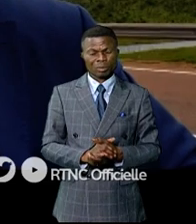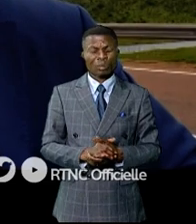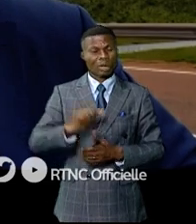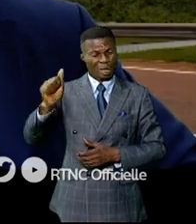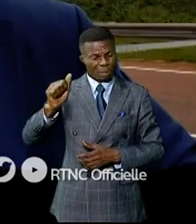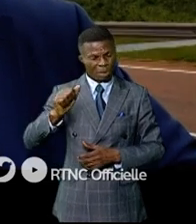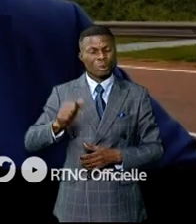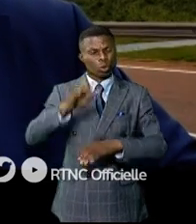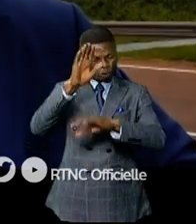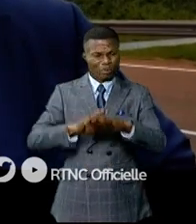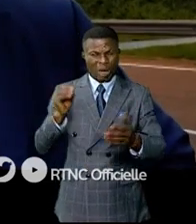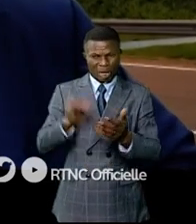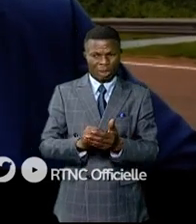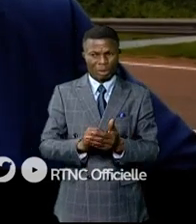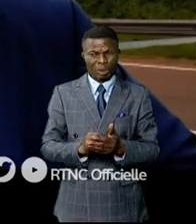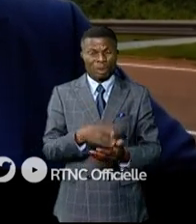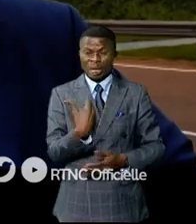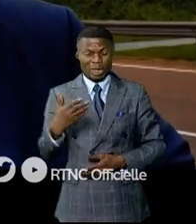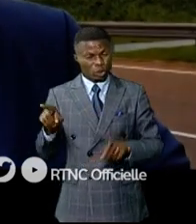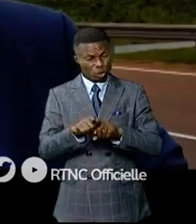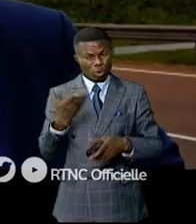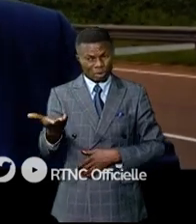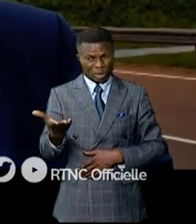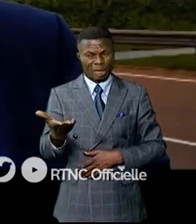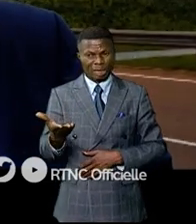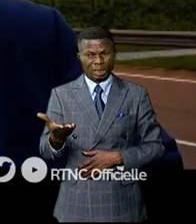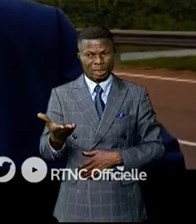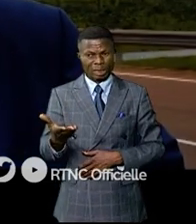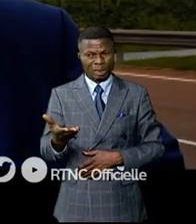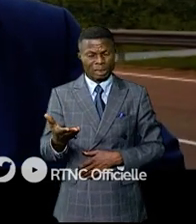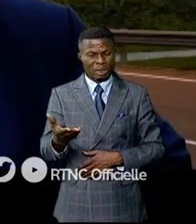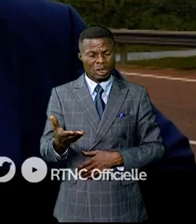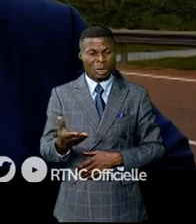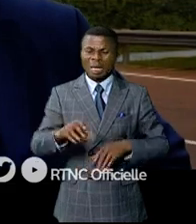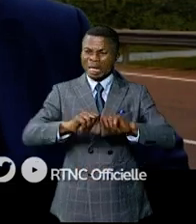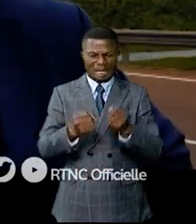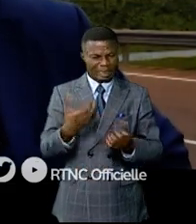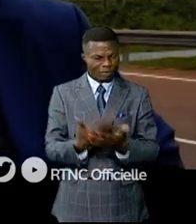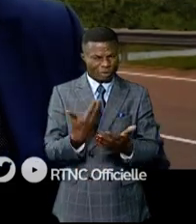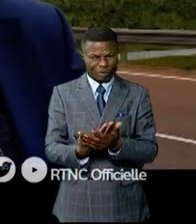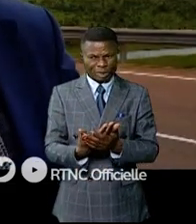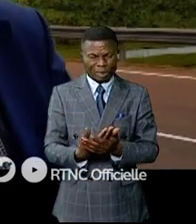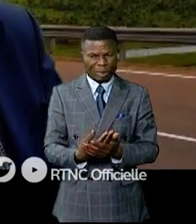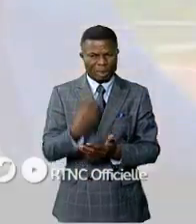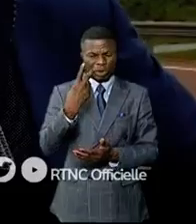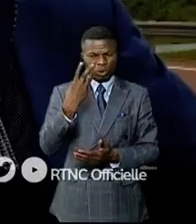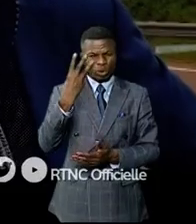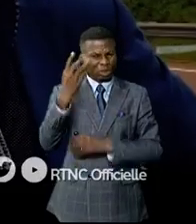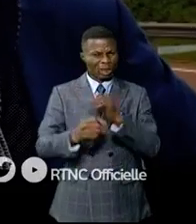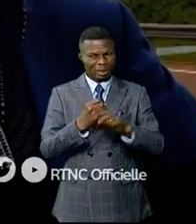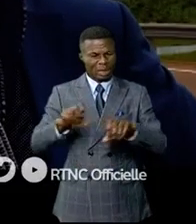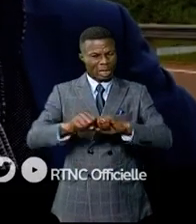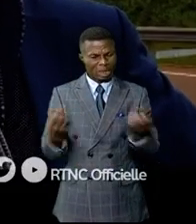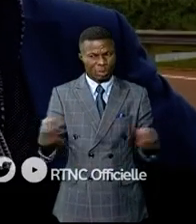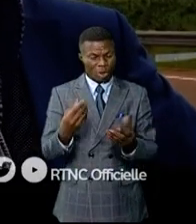responsables. Un ouvrage comme celui-là, il ne peut pas périr à peine 1 an ou 2 ans après. Cela